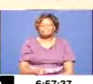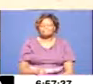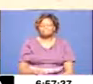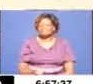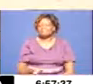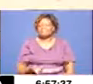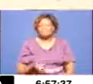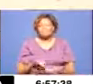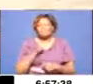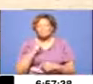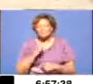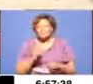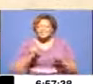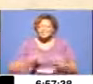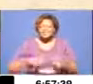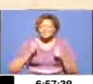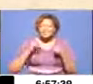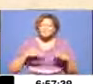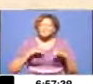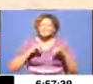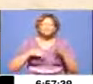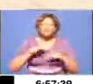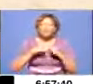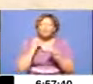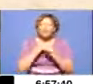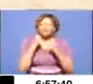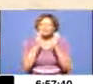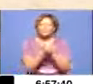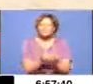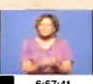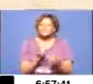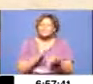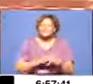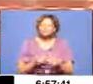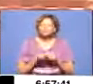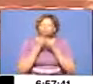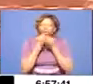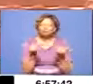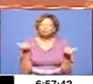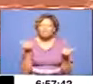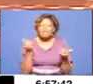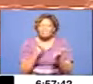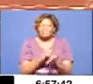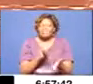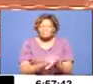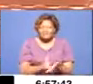mamilioni ya Wakenya, ni sharti wote waungane kutafuta suluhu mbadala ambayo haikuki